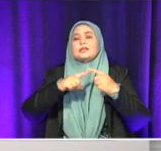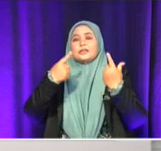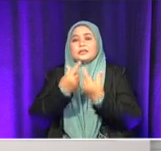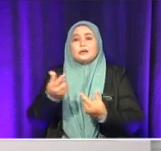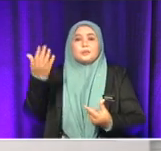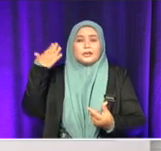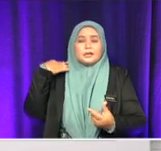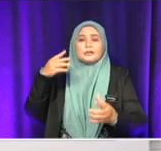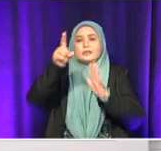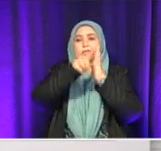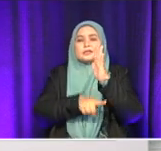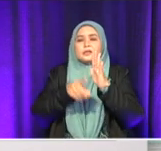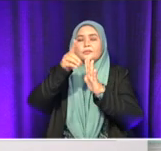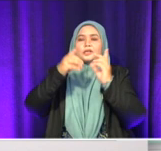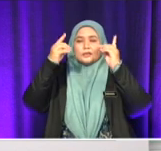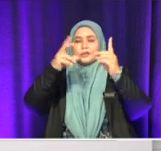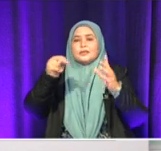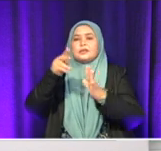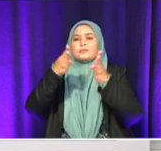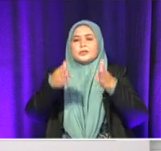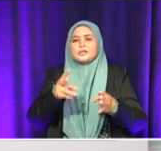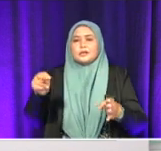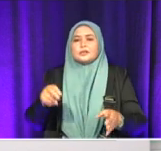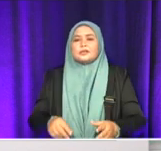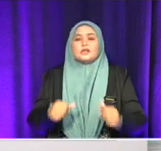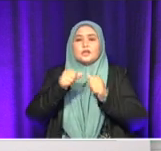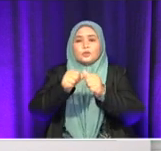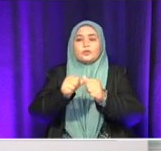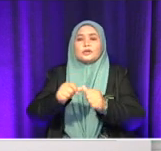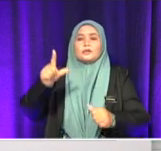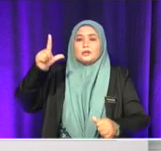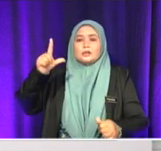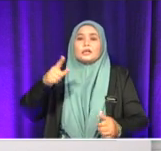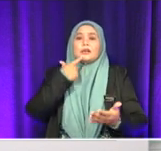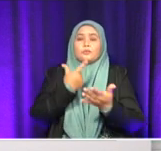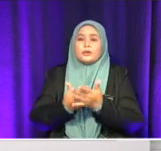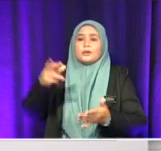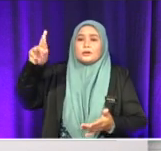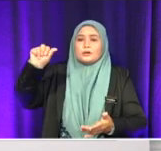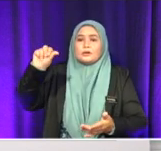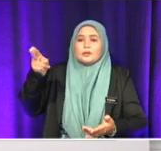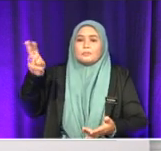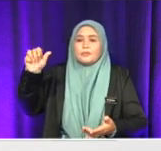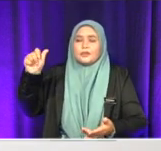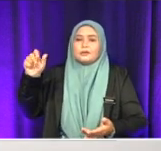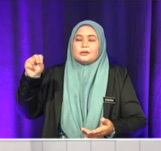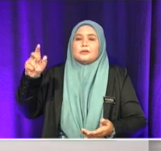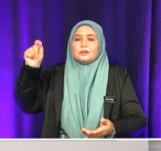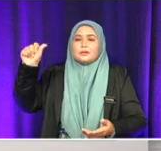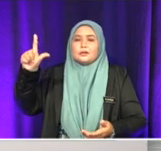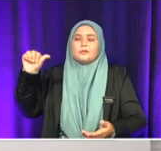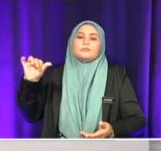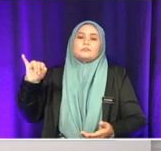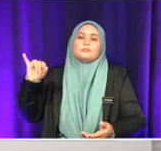kebangsaan Oke Selain itu diikuti dengan laporan adalah seterusnya kita juga telah mempelajari